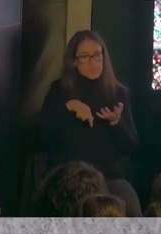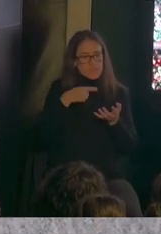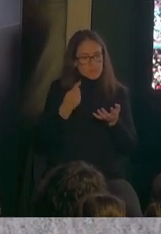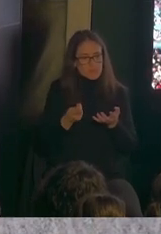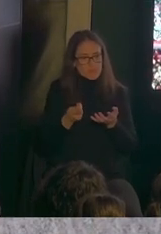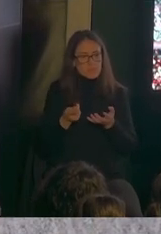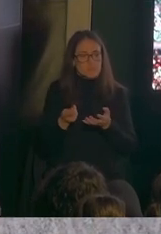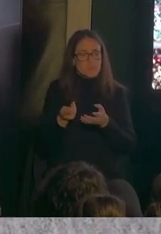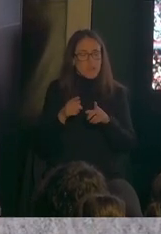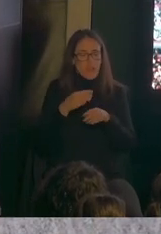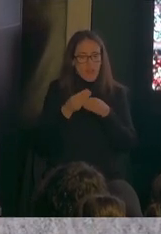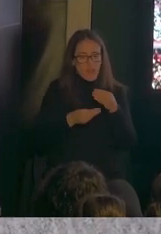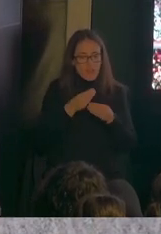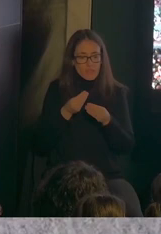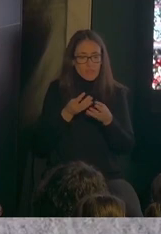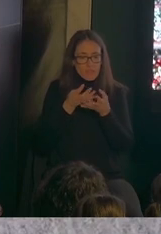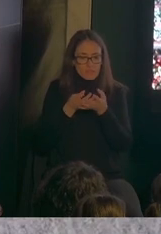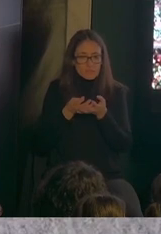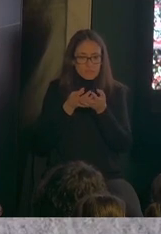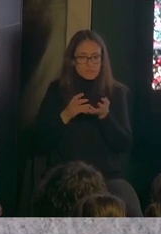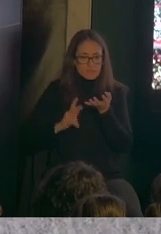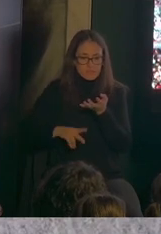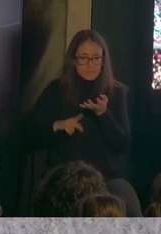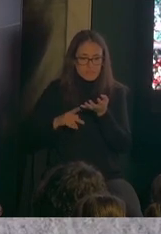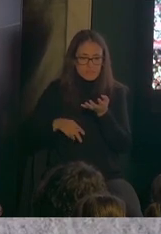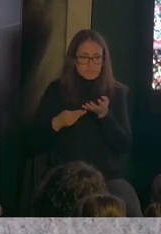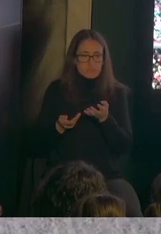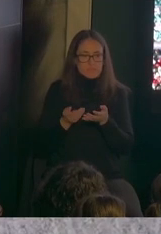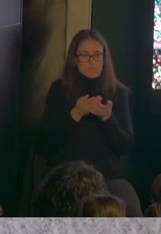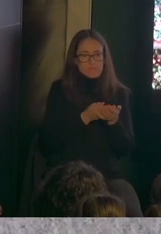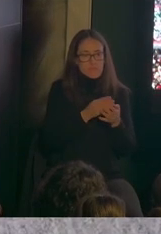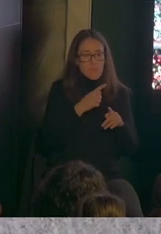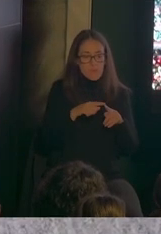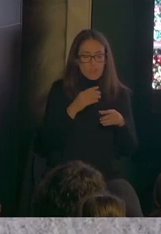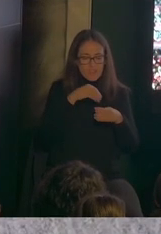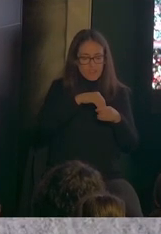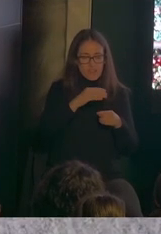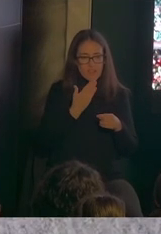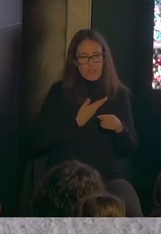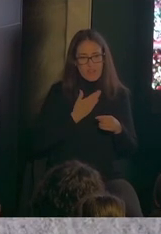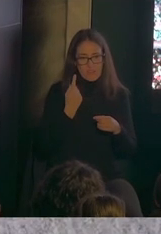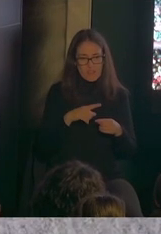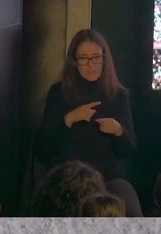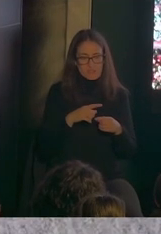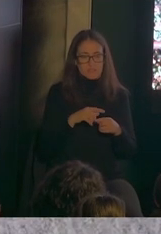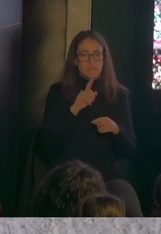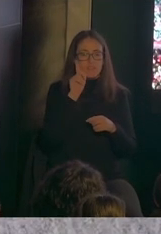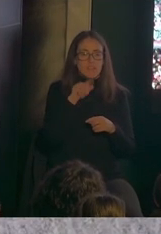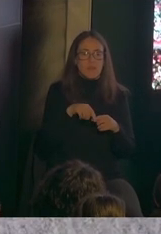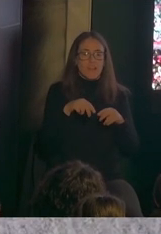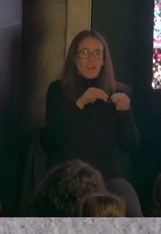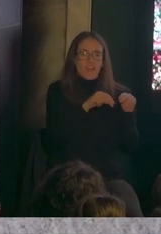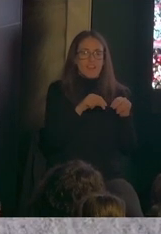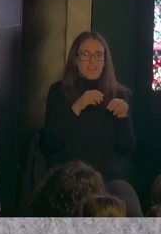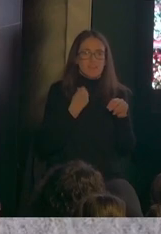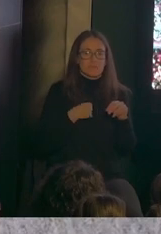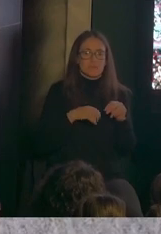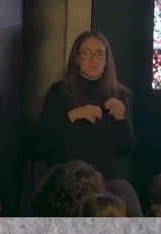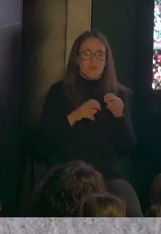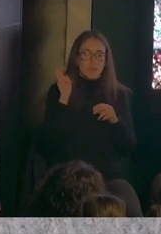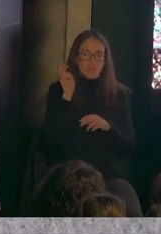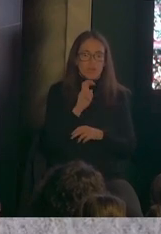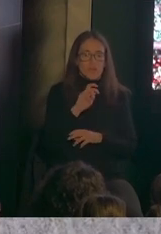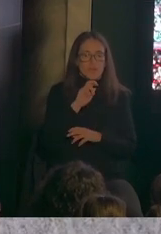colar. D'aquesta manera ja li heu tret tota aquesta part que no és tan beneficiosa. Farines de fruits secs. Bueno, aquí n'hi